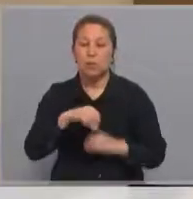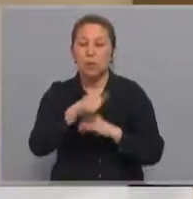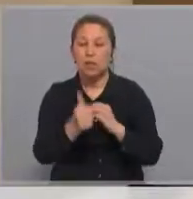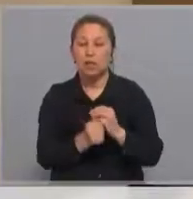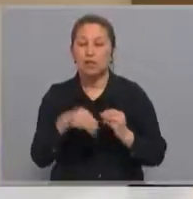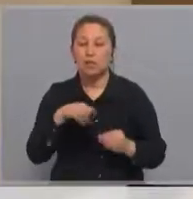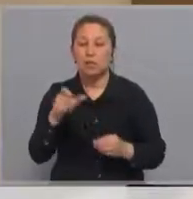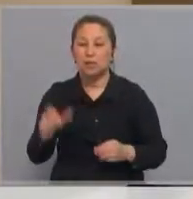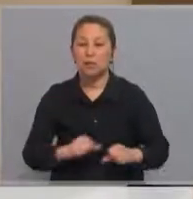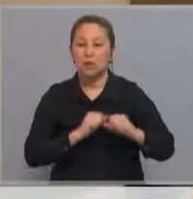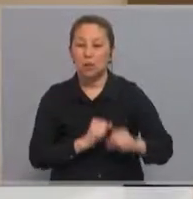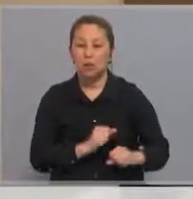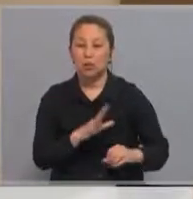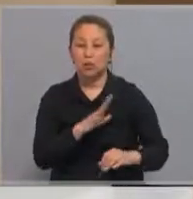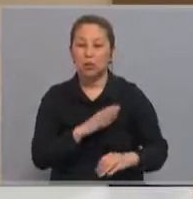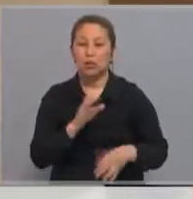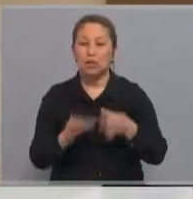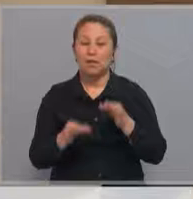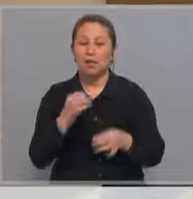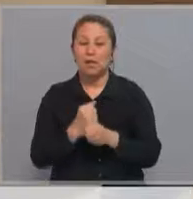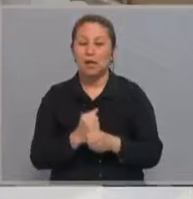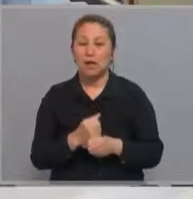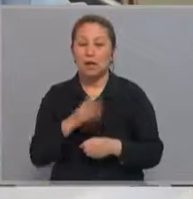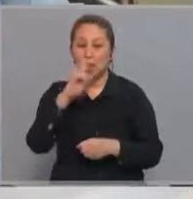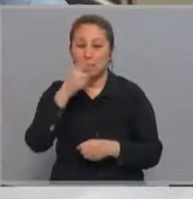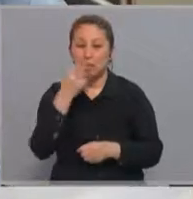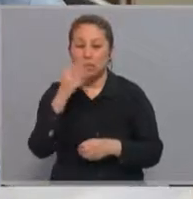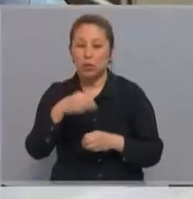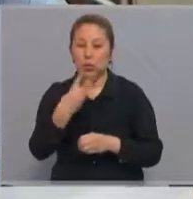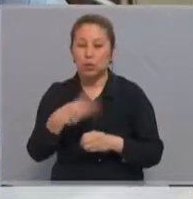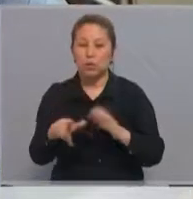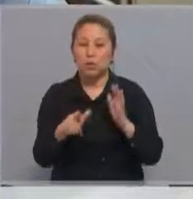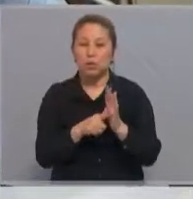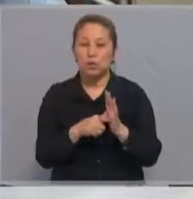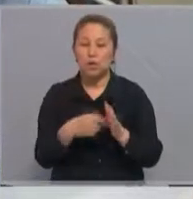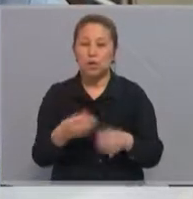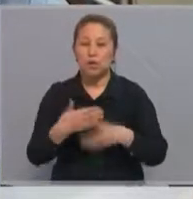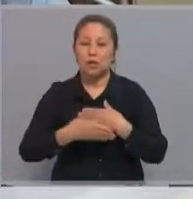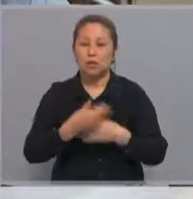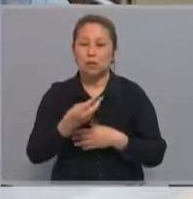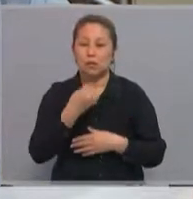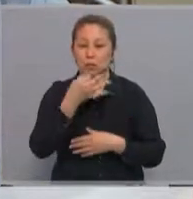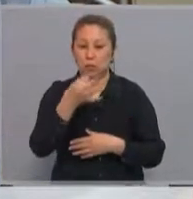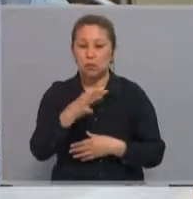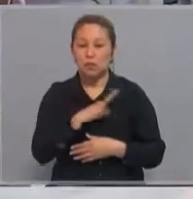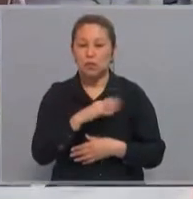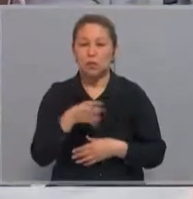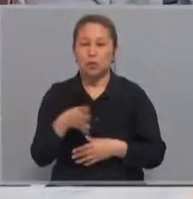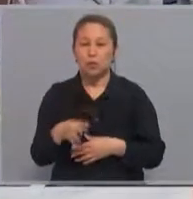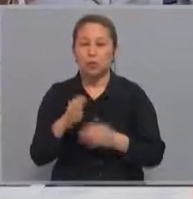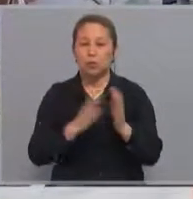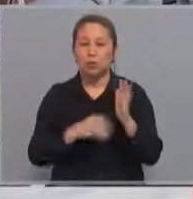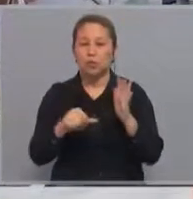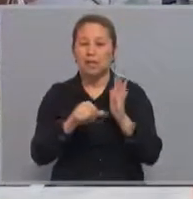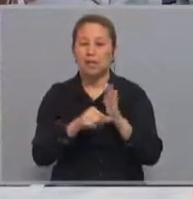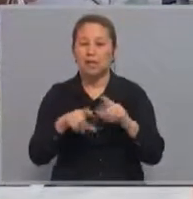аса кәсіпкердің құқығы қорғалды. Заң бұзушылықтарға жол берген 37 лауазымды тұлға тәртіптік жауапкершілікке тартылған.